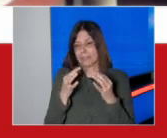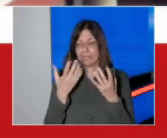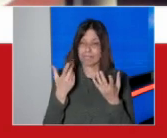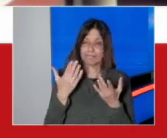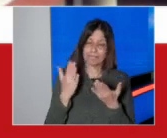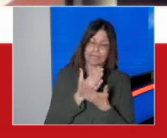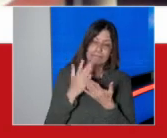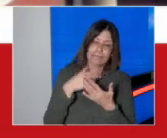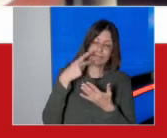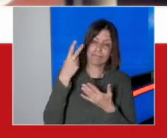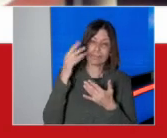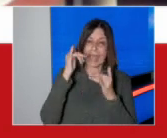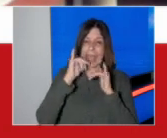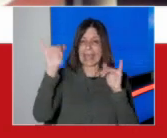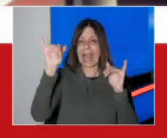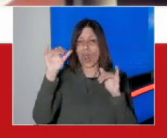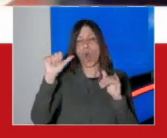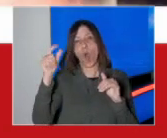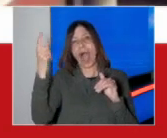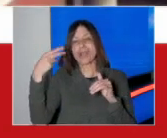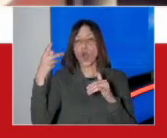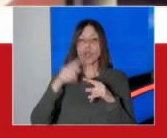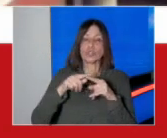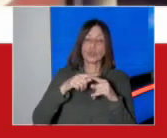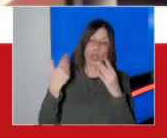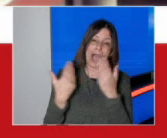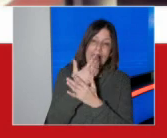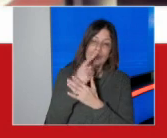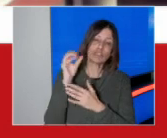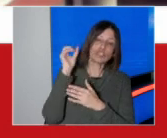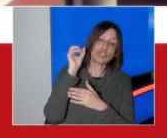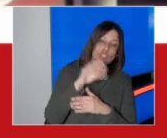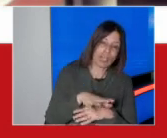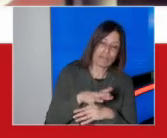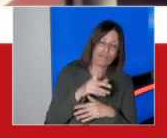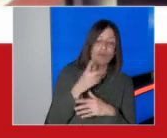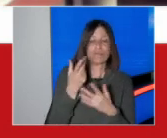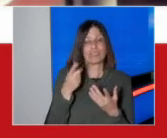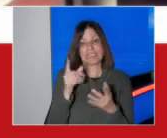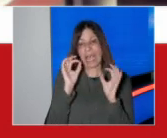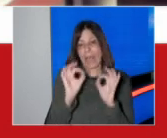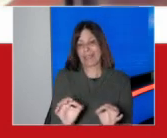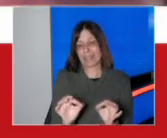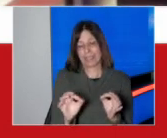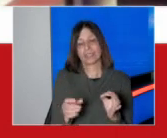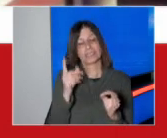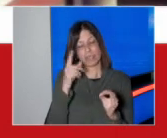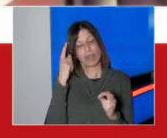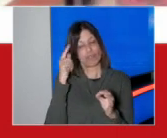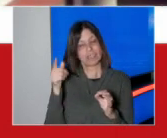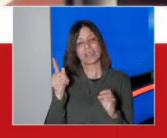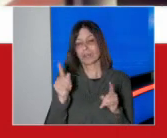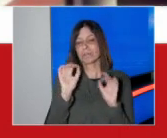אייל באוהיו עכשיו וריאנט חדש יגיע לנו שיעקוף את כל מה שהכרנו וזה אמיתי. אנחנו צריכים לחשוב על זה גם